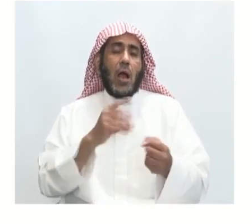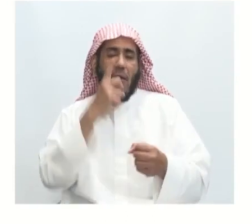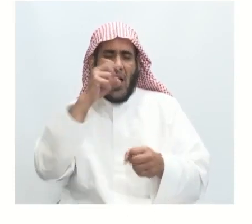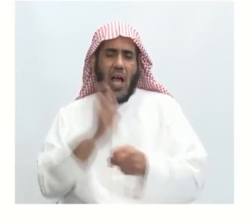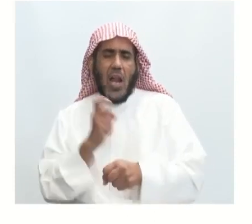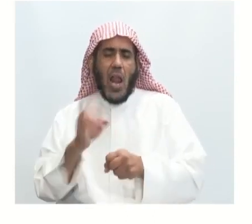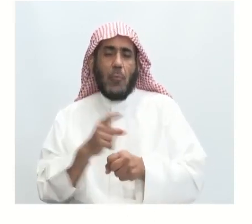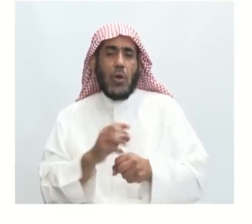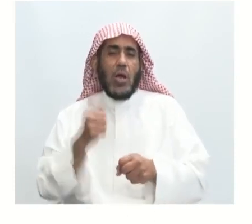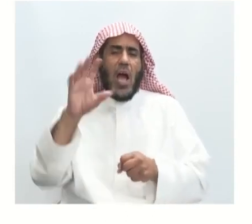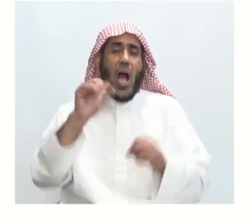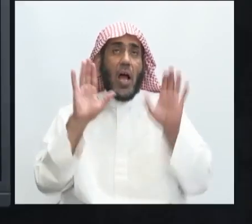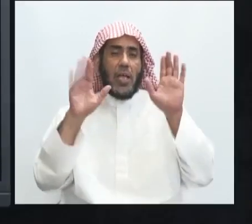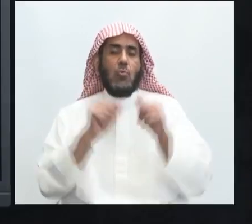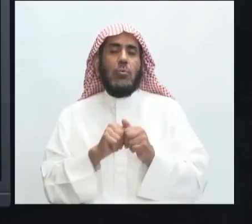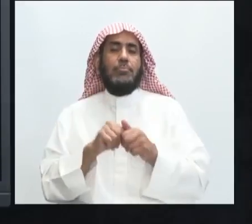الامر اقيموا